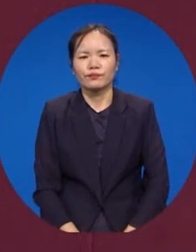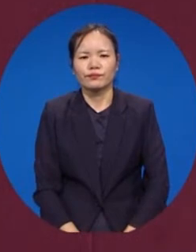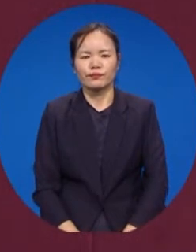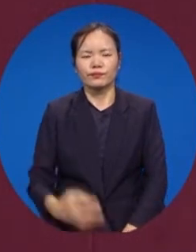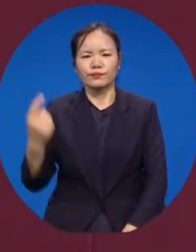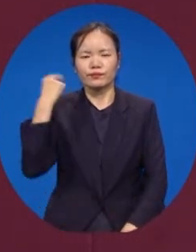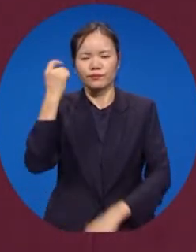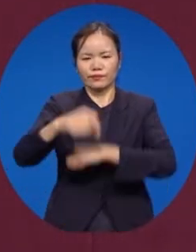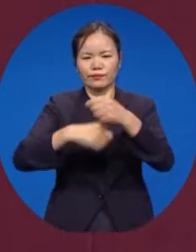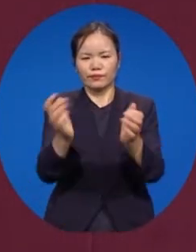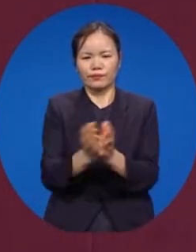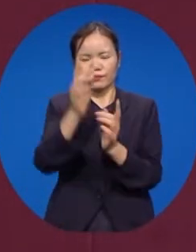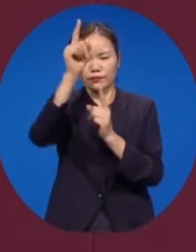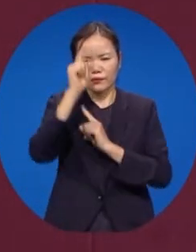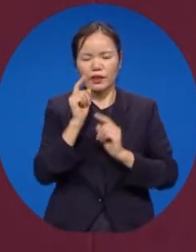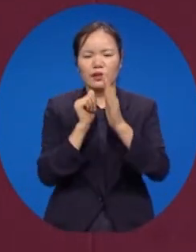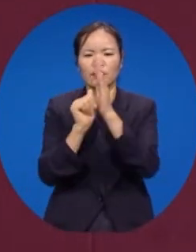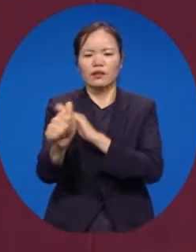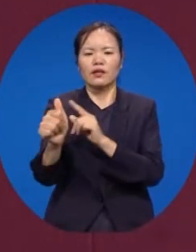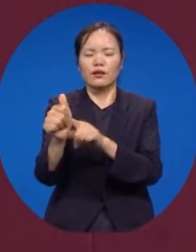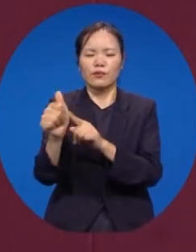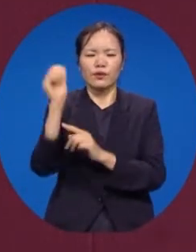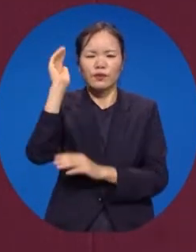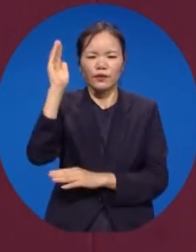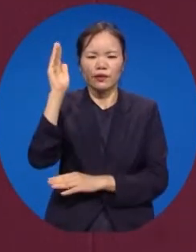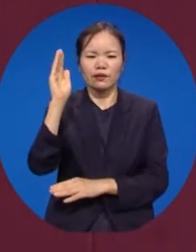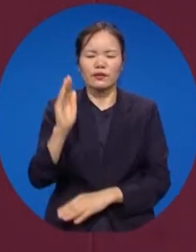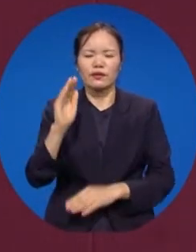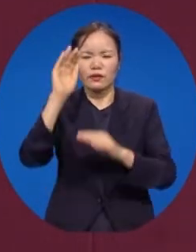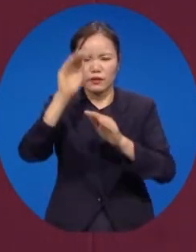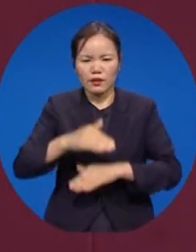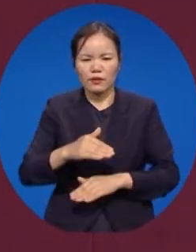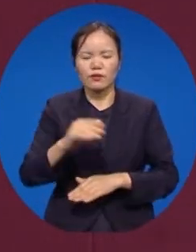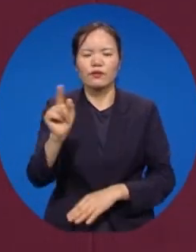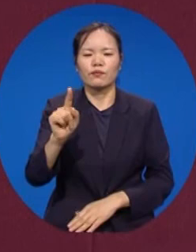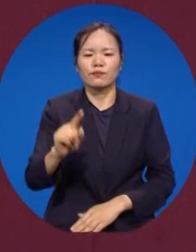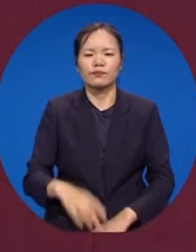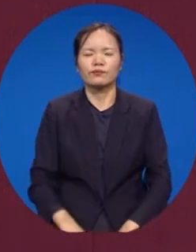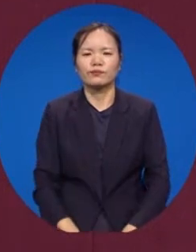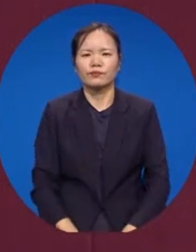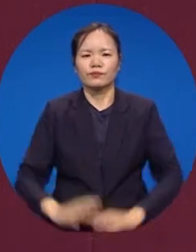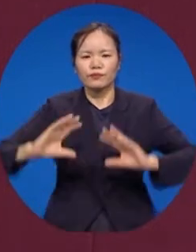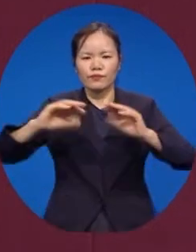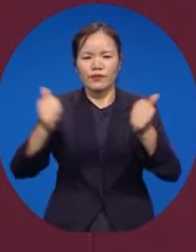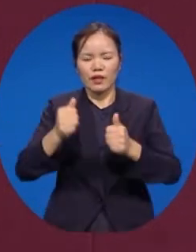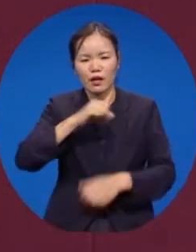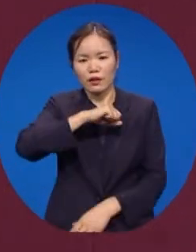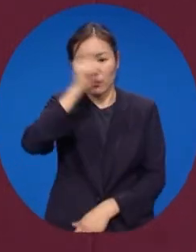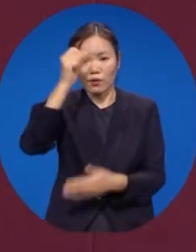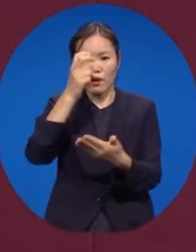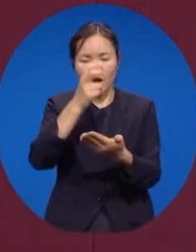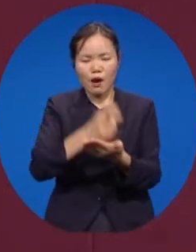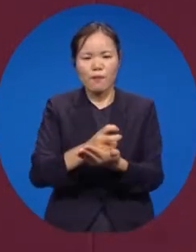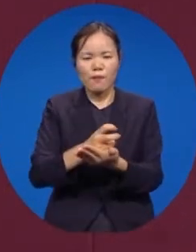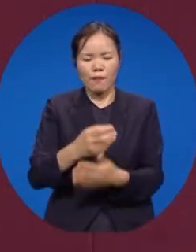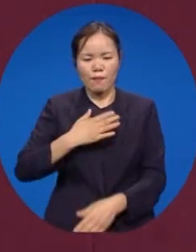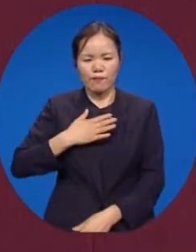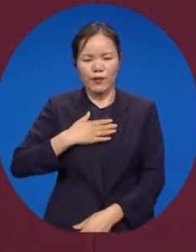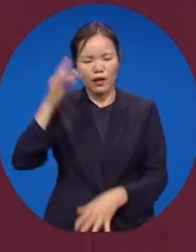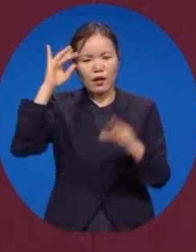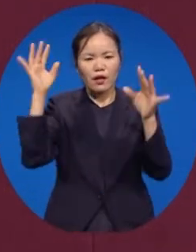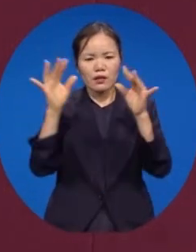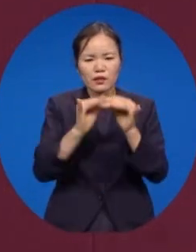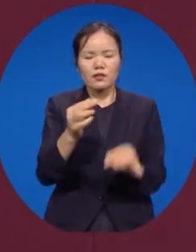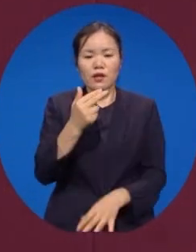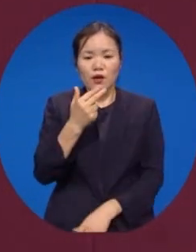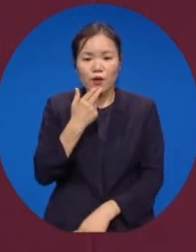어제 더불어민주당 이낙연 대표께서는 이렇게 말씀하셨습니다. 국회에서 통과된 법을 내가 찬성하지